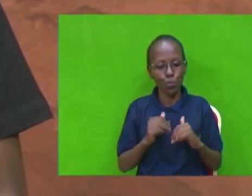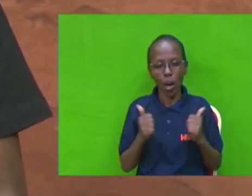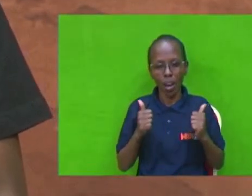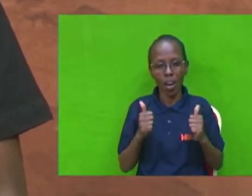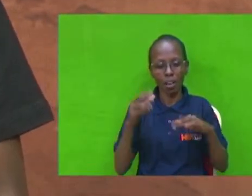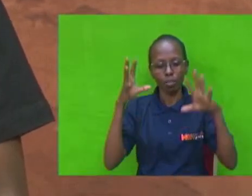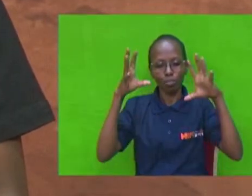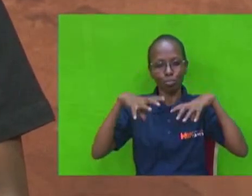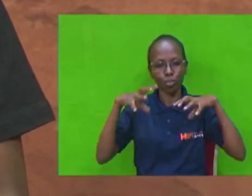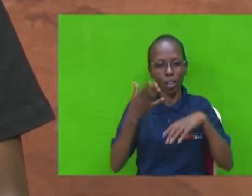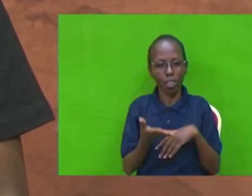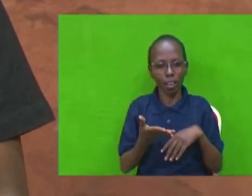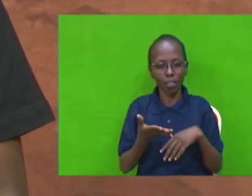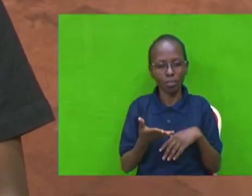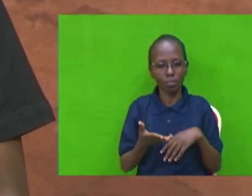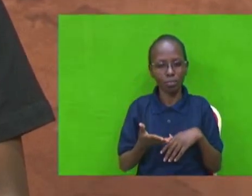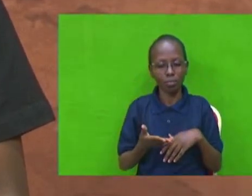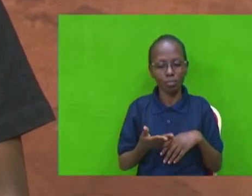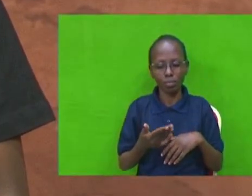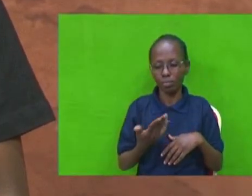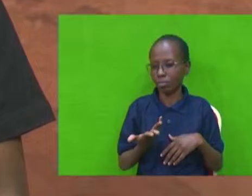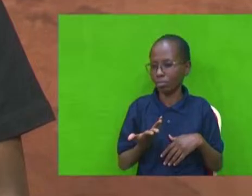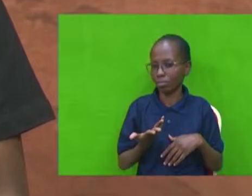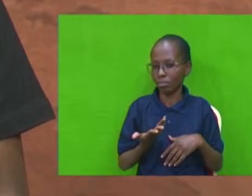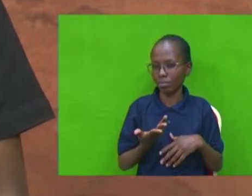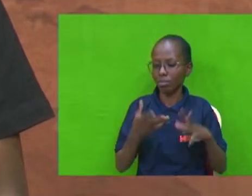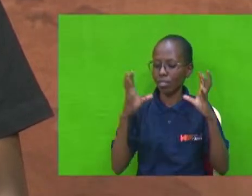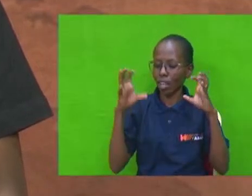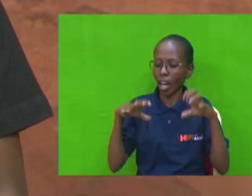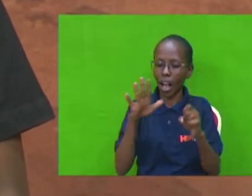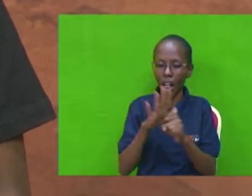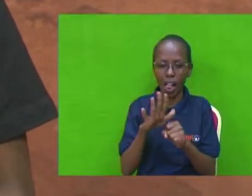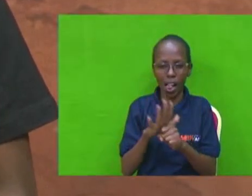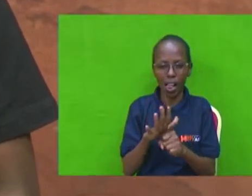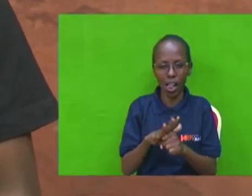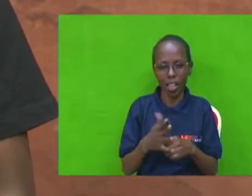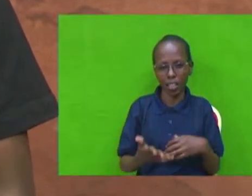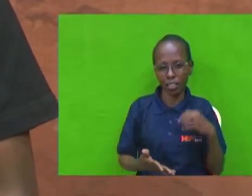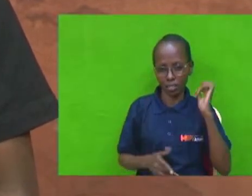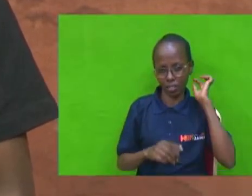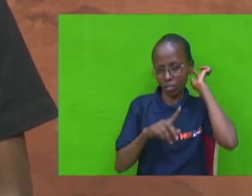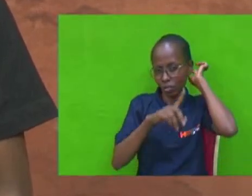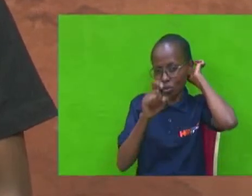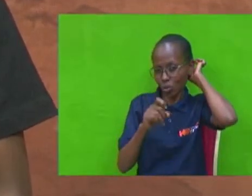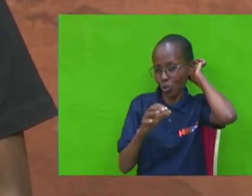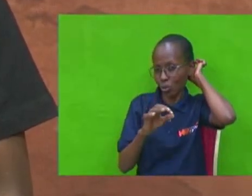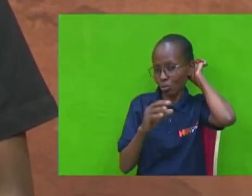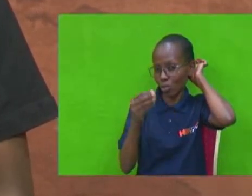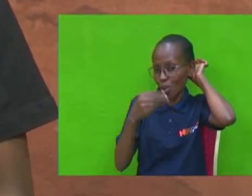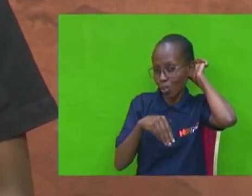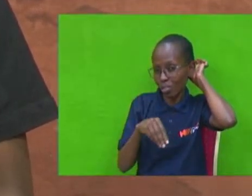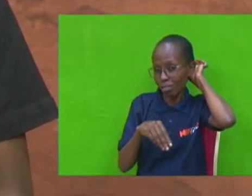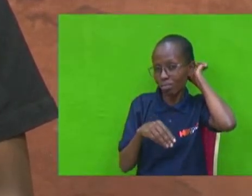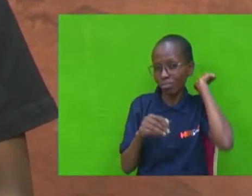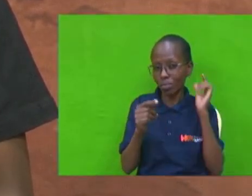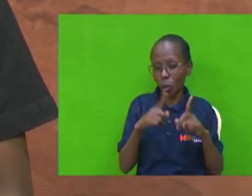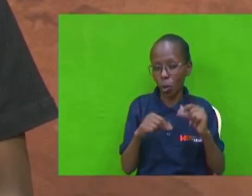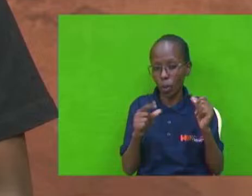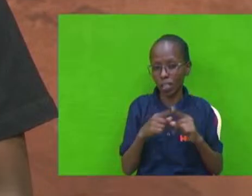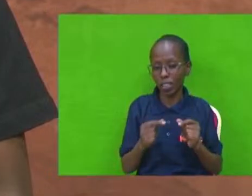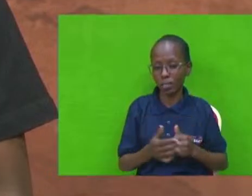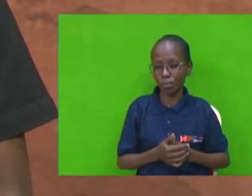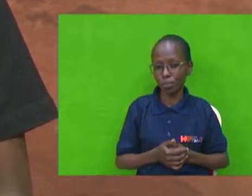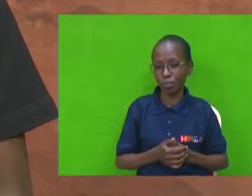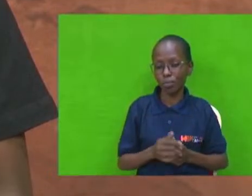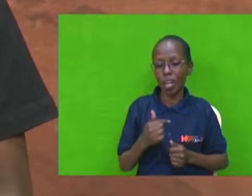Imeanza kunyea? Kuinjama imeonyesha mingi sana. Una swali au changizo? Niko na swali hapo.